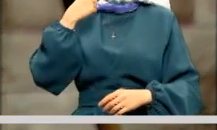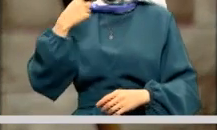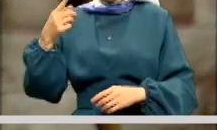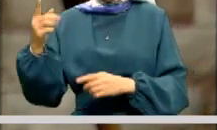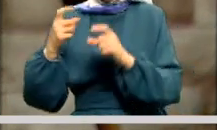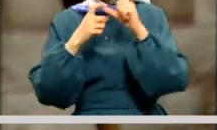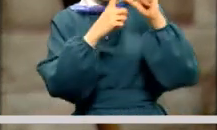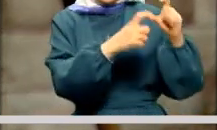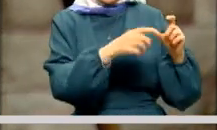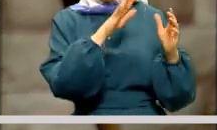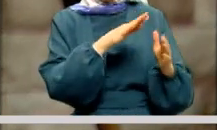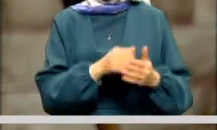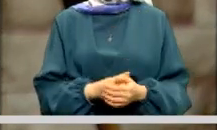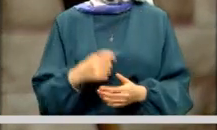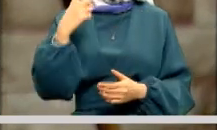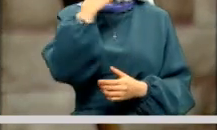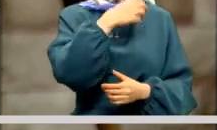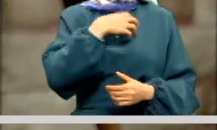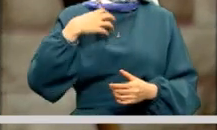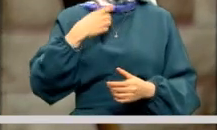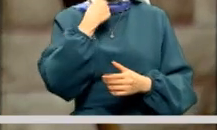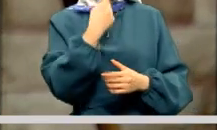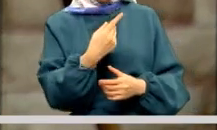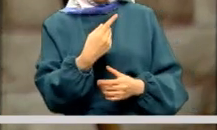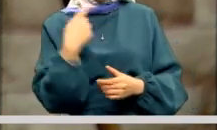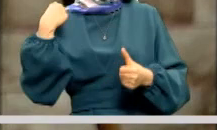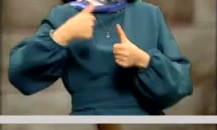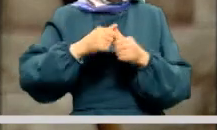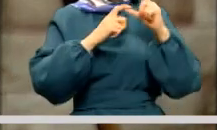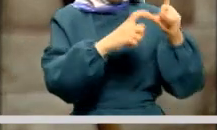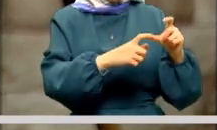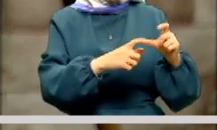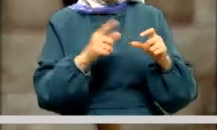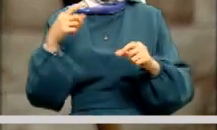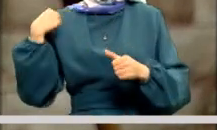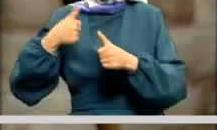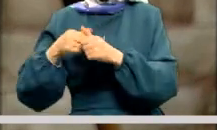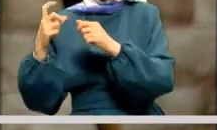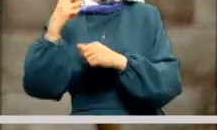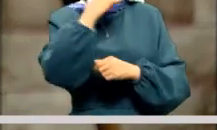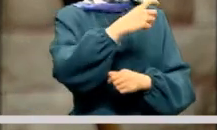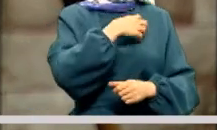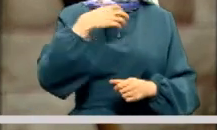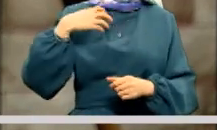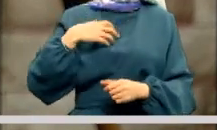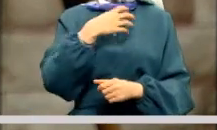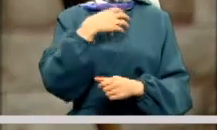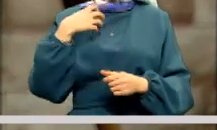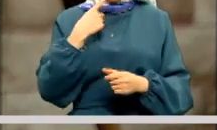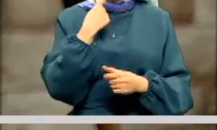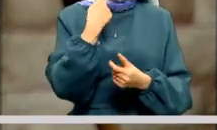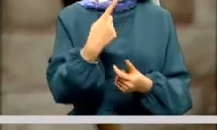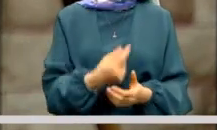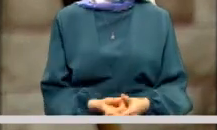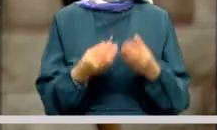Bir daha soruyor soruyor tekrar ediyor Yine annene diyor bir daha Soruyor yine annene diyor üç defa annene